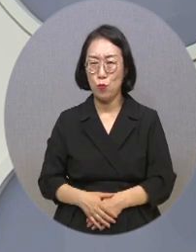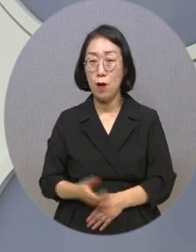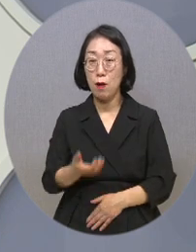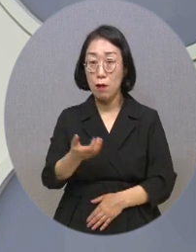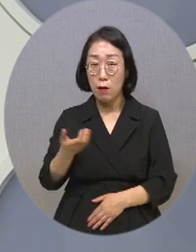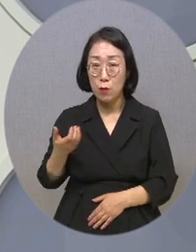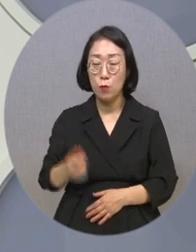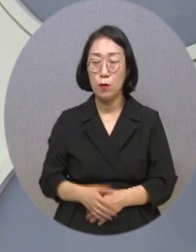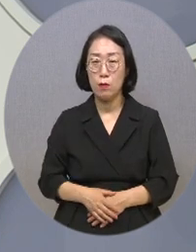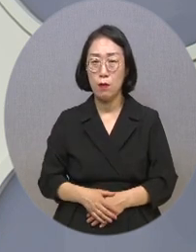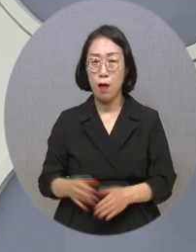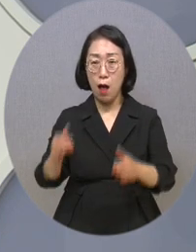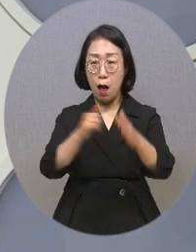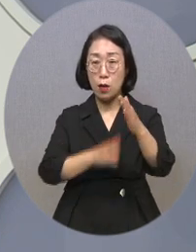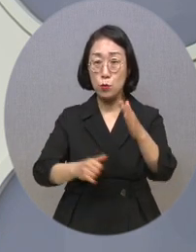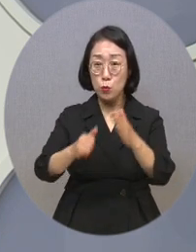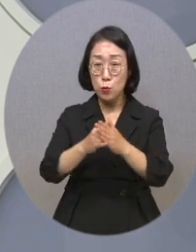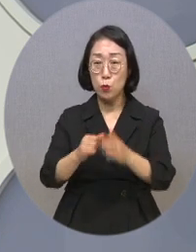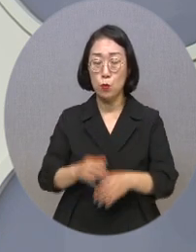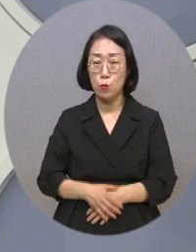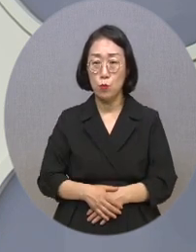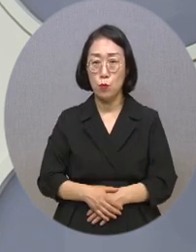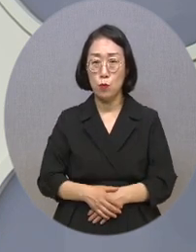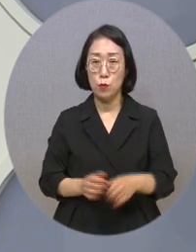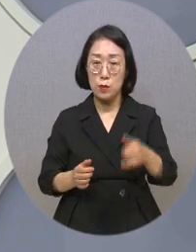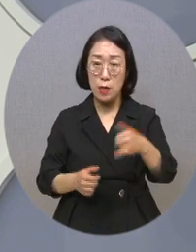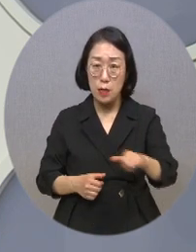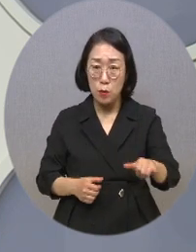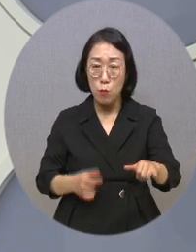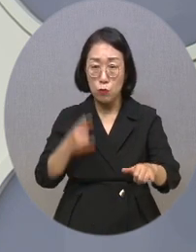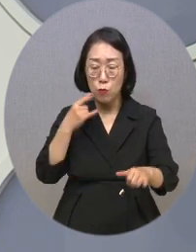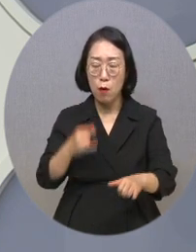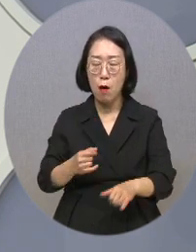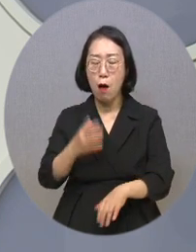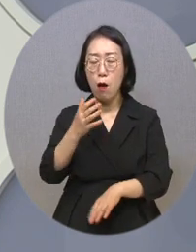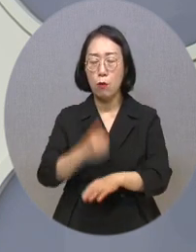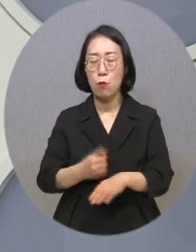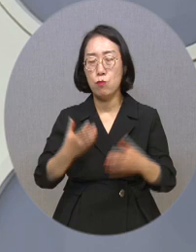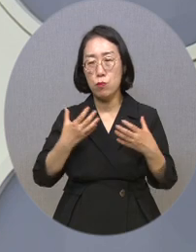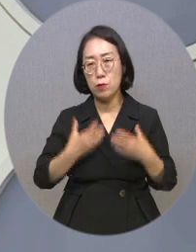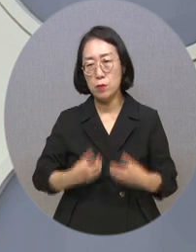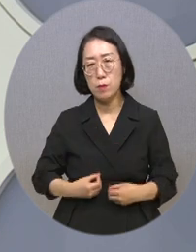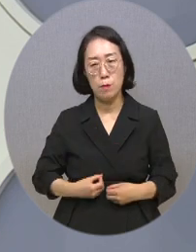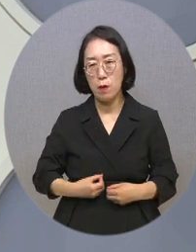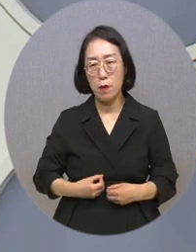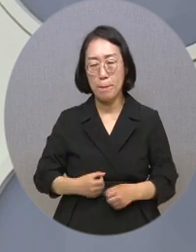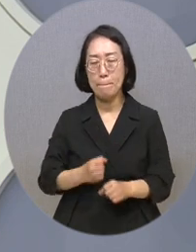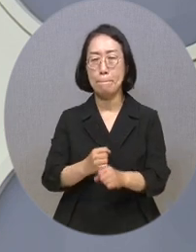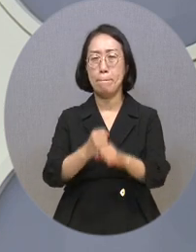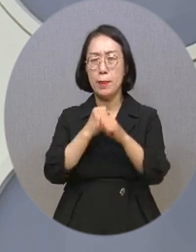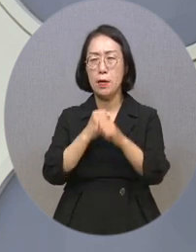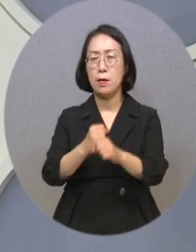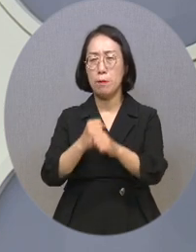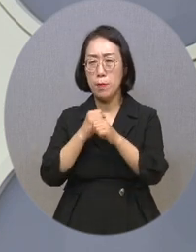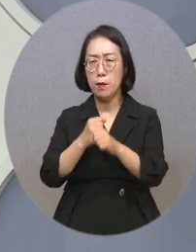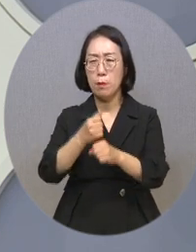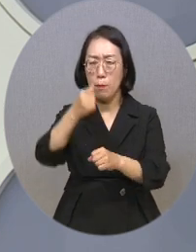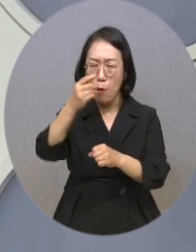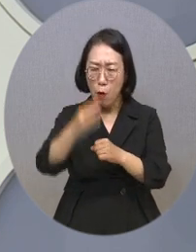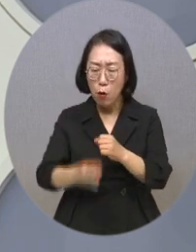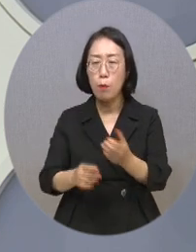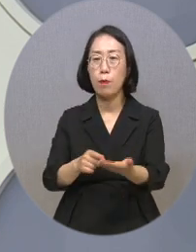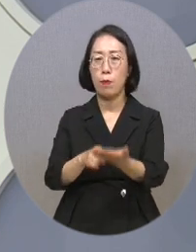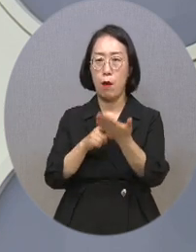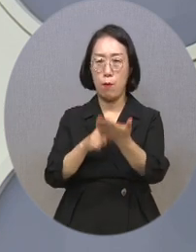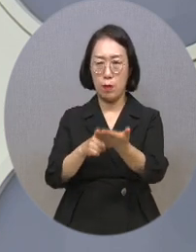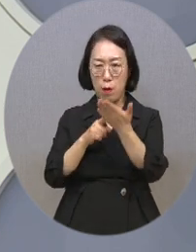대로 그 가정에 있는 아이들을 둔 부모들 중에 극단적인 선택을 하는 경우가 신문지상에 자주 나오지 않습니까?